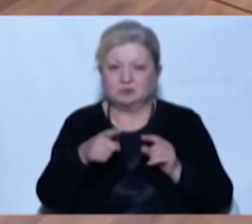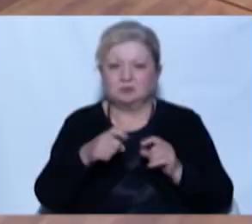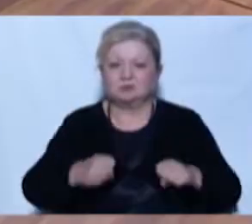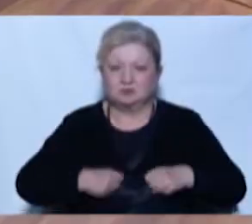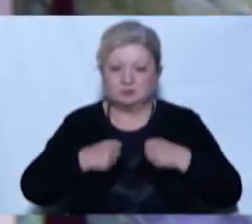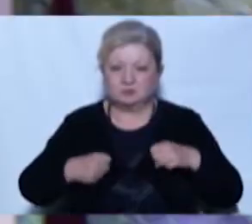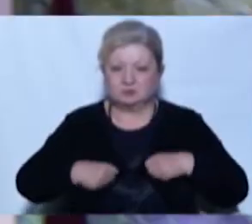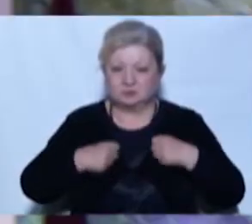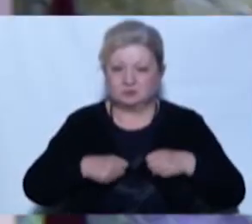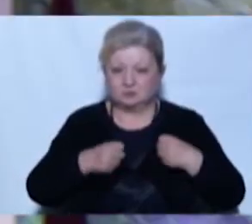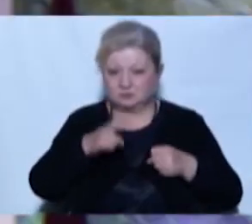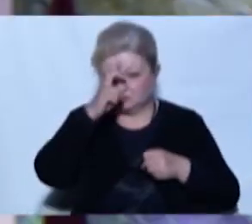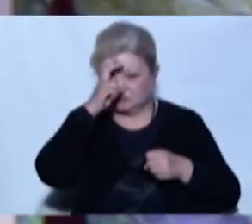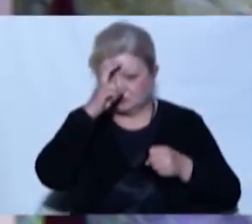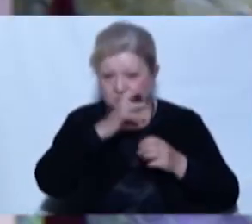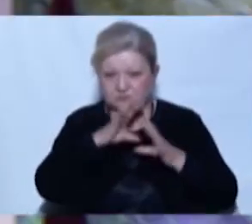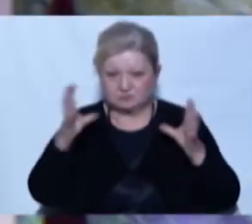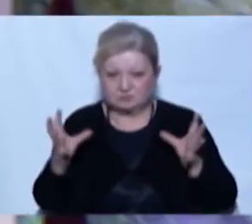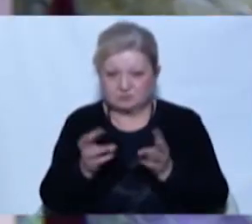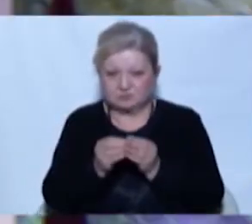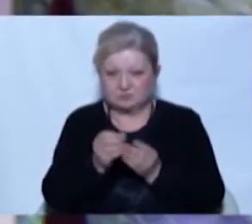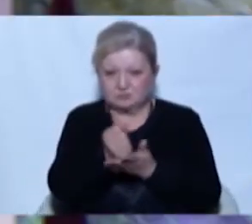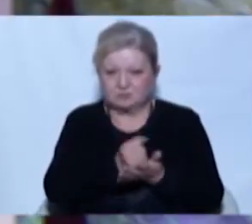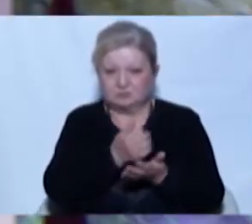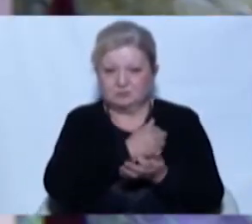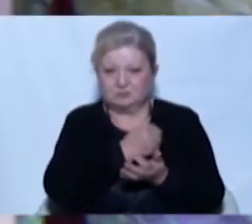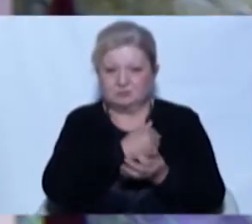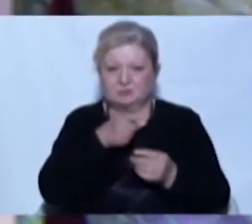ცდილობდა ქვეყნის მთლიანობის შენარჩუნებას და ამისათვის